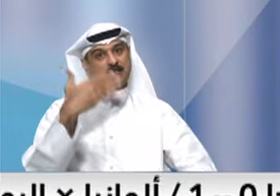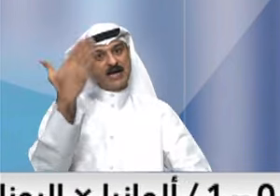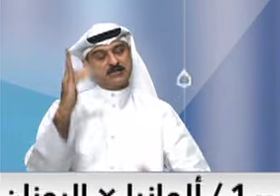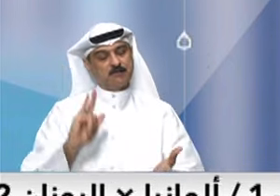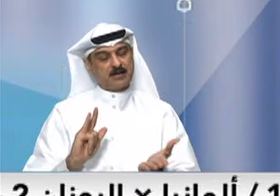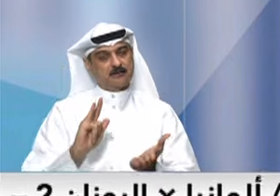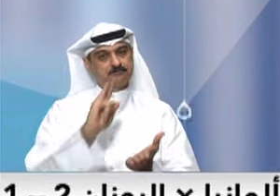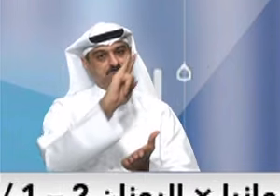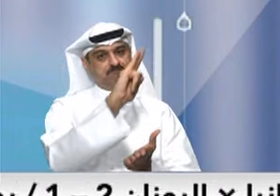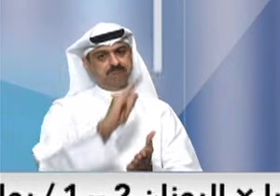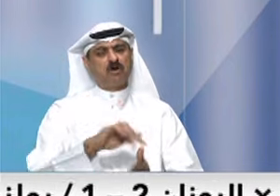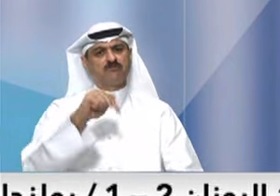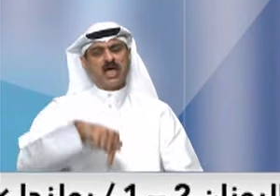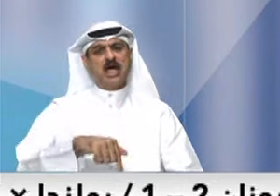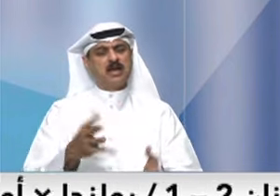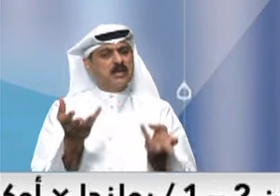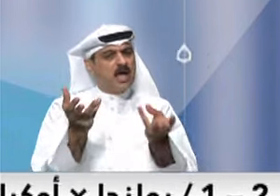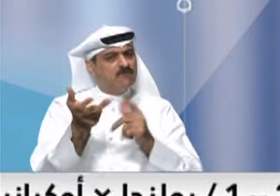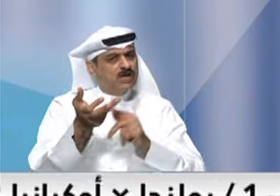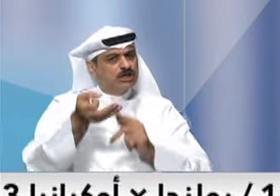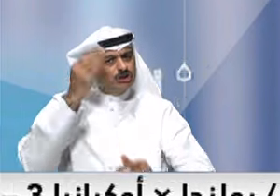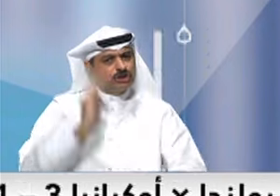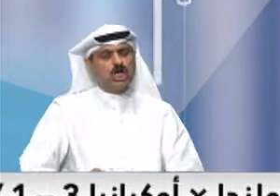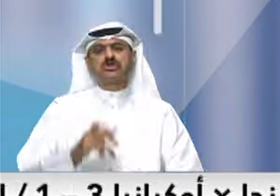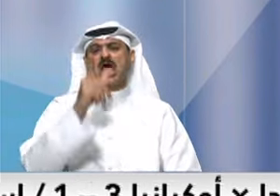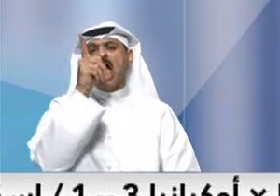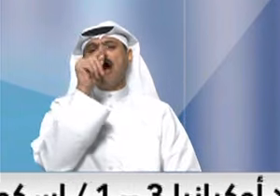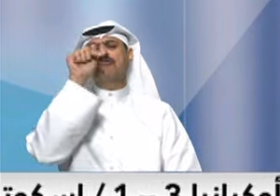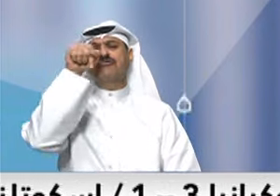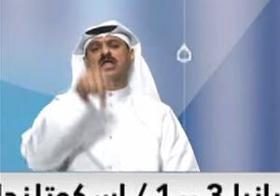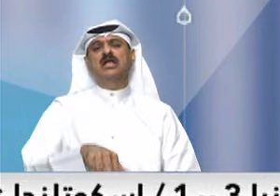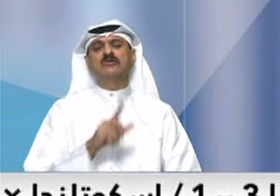ورفق أفضل معايير الجودة، متمنية